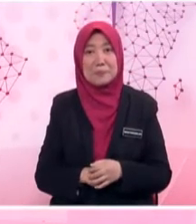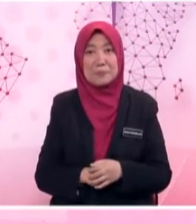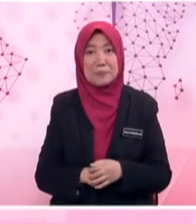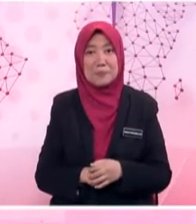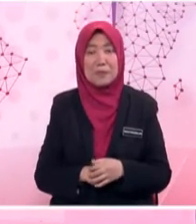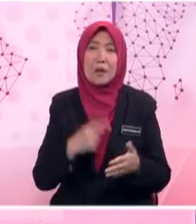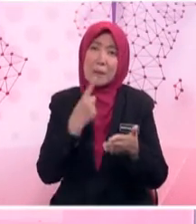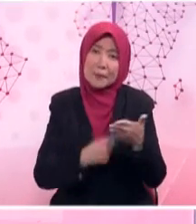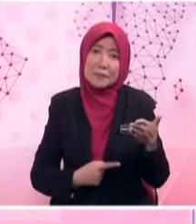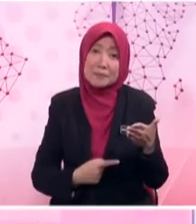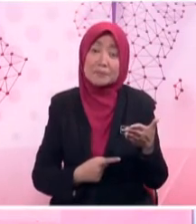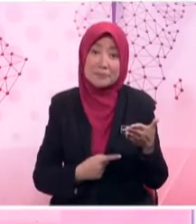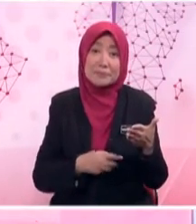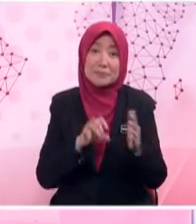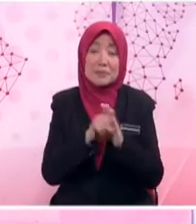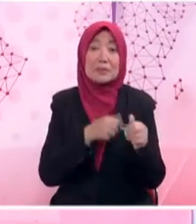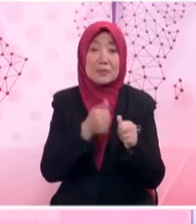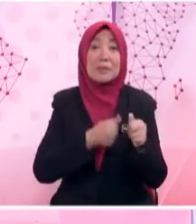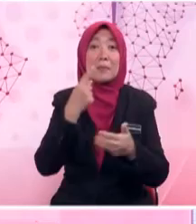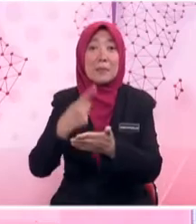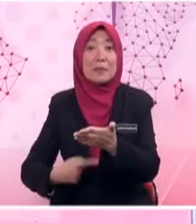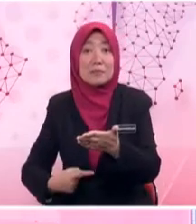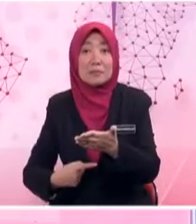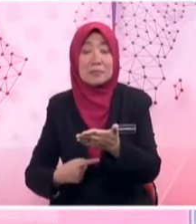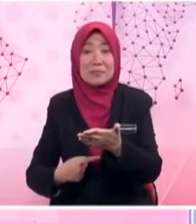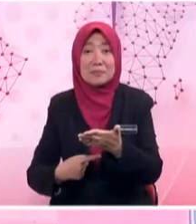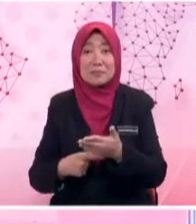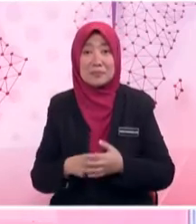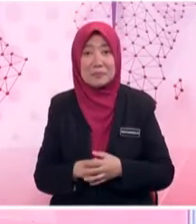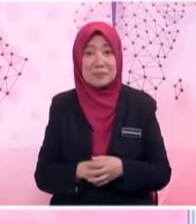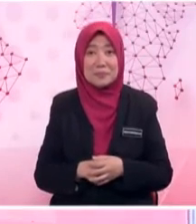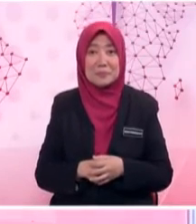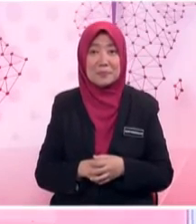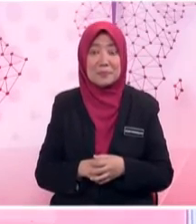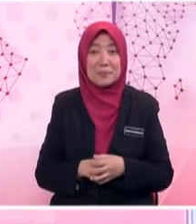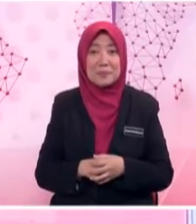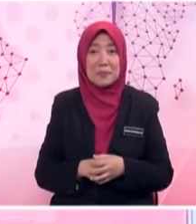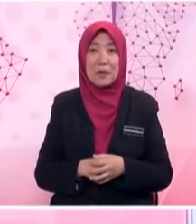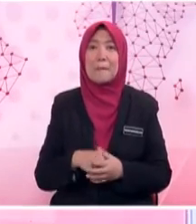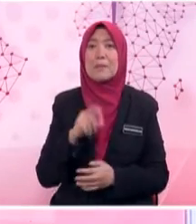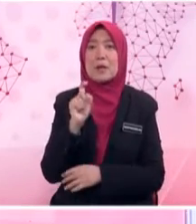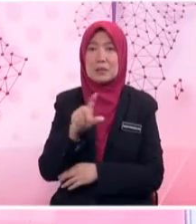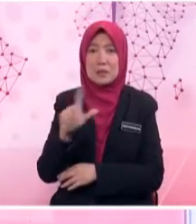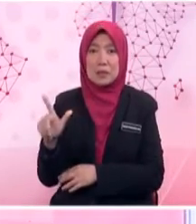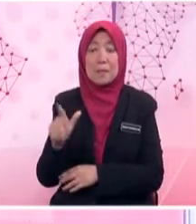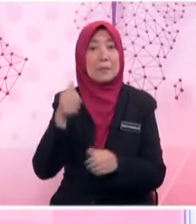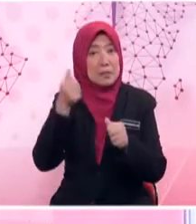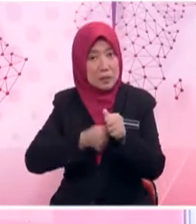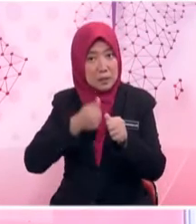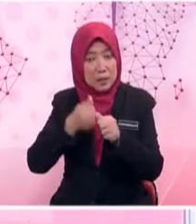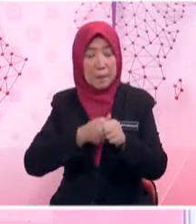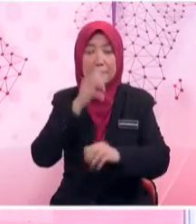Setiap apa agaknya ya murid-murid? Dah tentu setiap petang. Ya, betul.